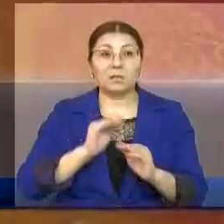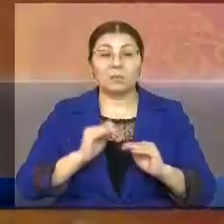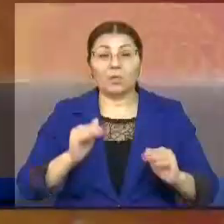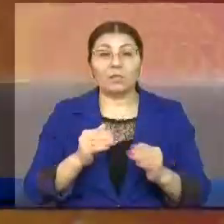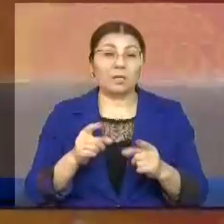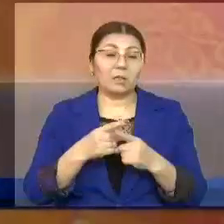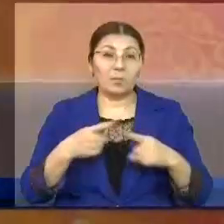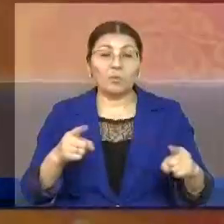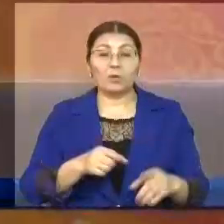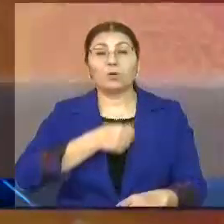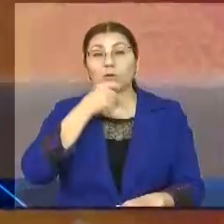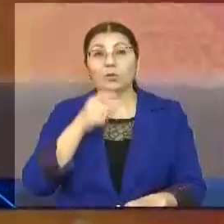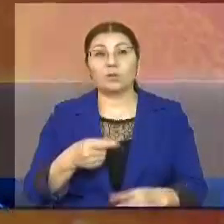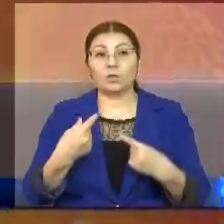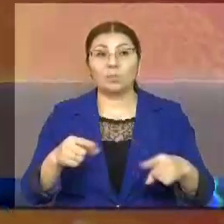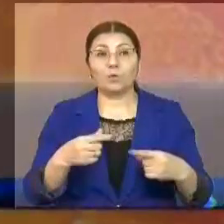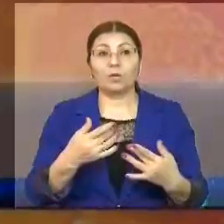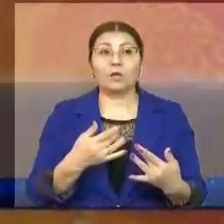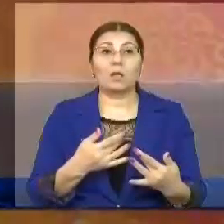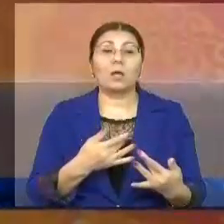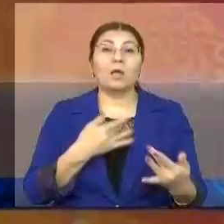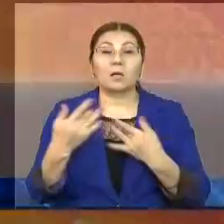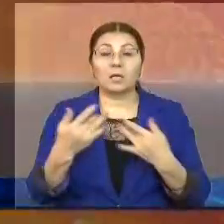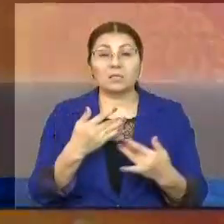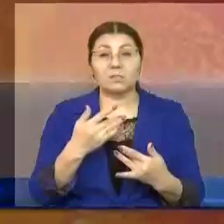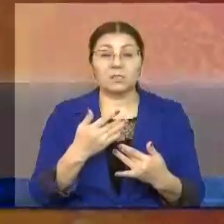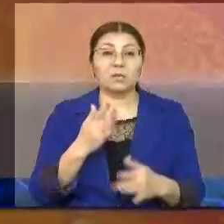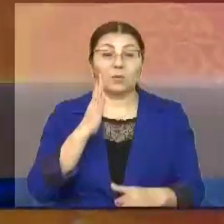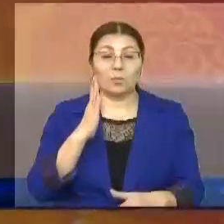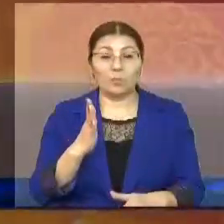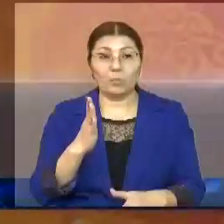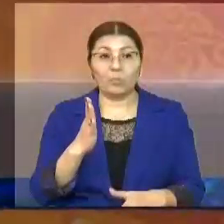бөлек, ересектерге бөлек сондай өнер көрсетушілердің егерде